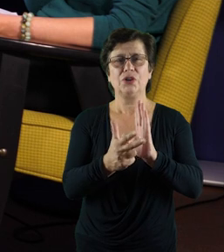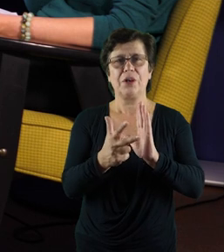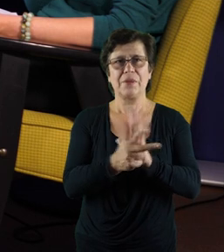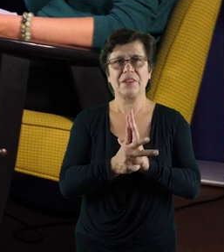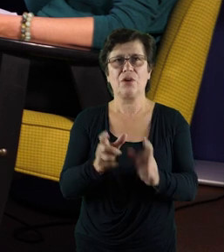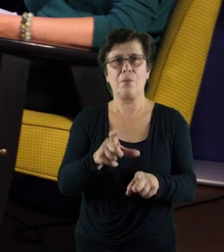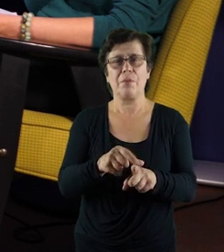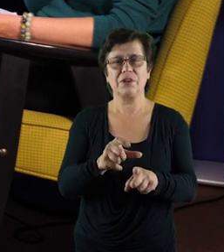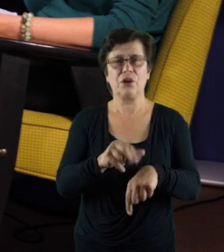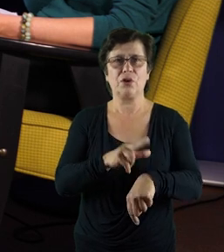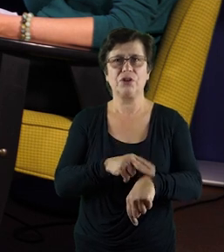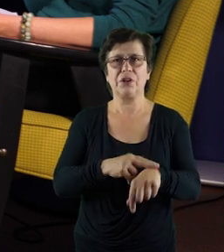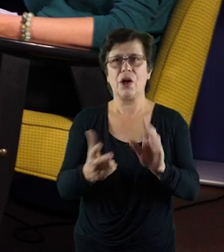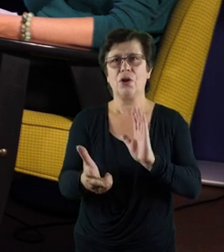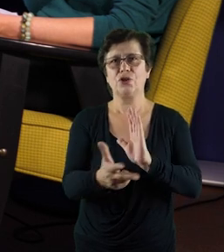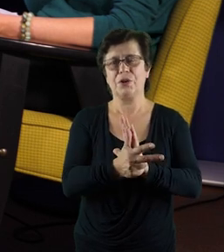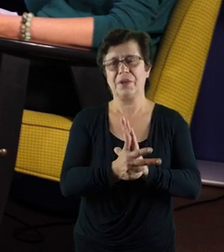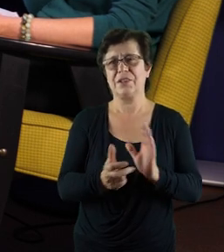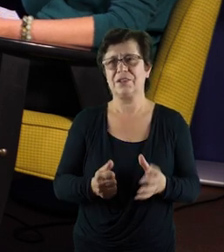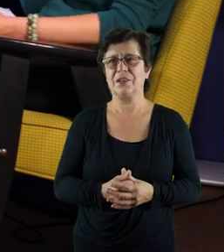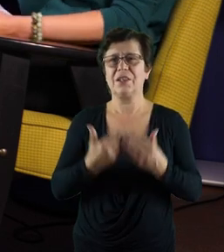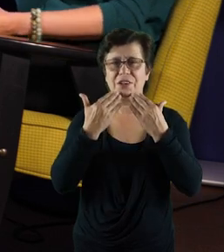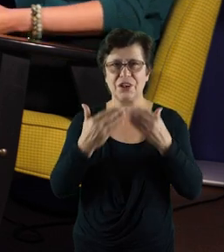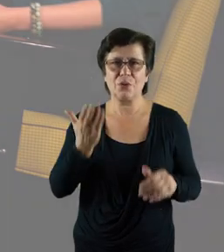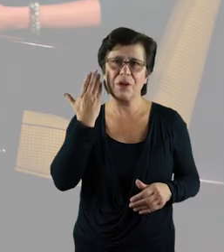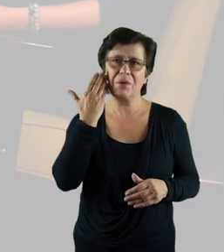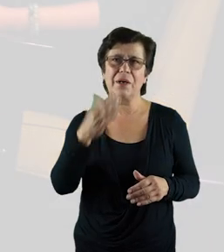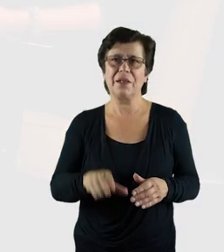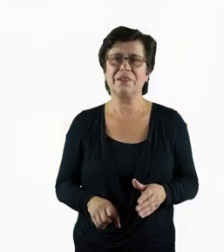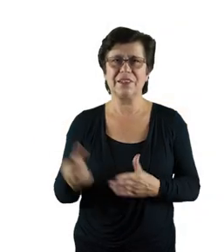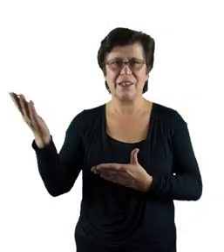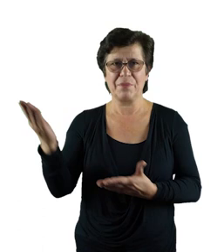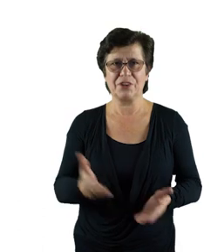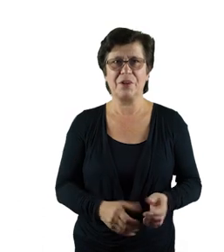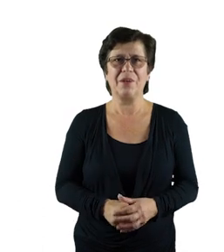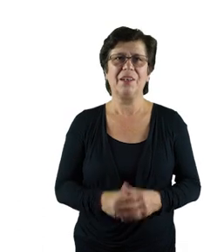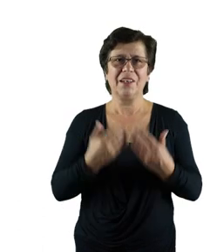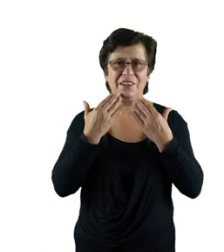godzinie 17 w Bibliotece Ratuszowej. Dziękujemy bardzo. Zapraszamy.